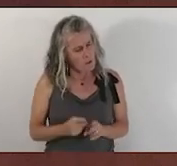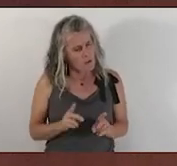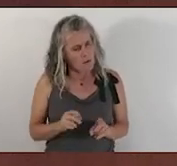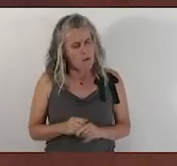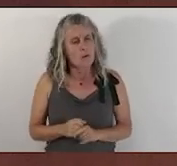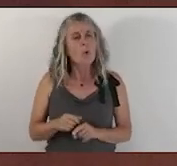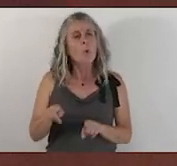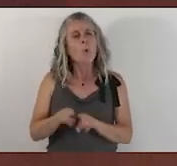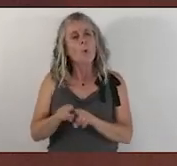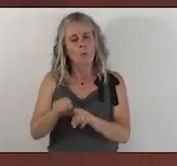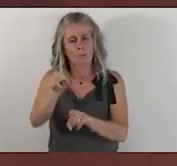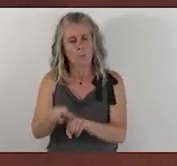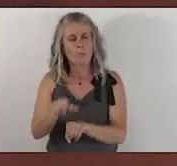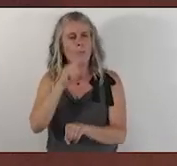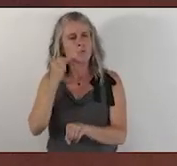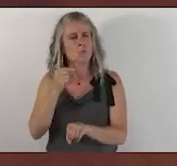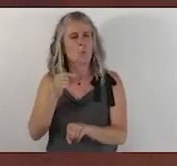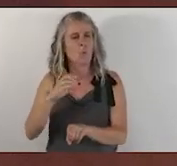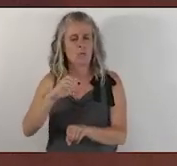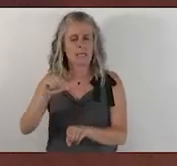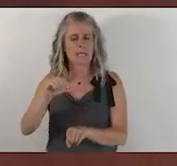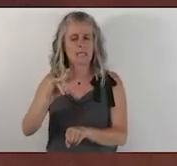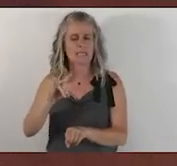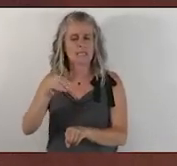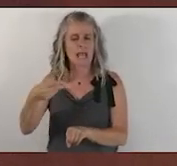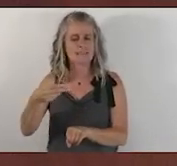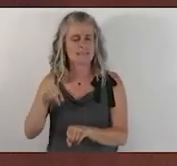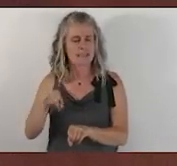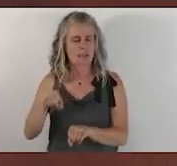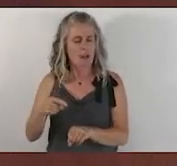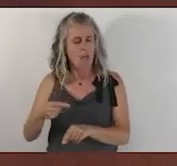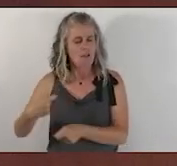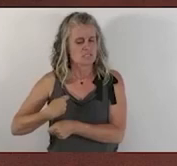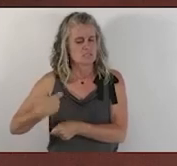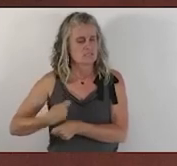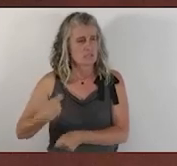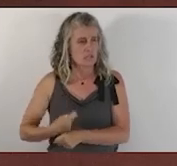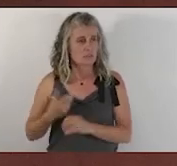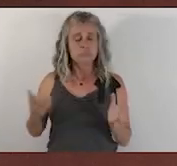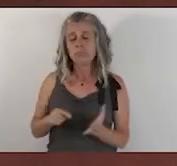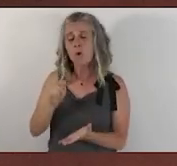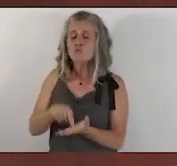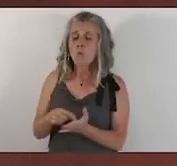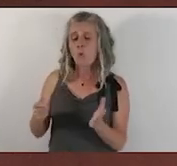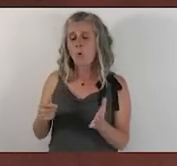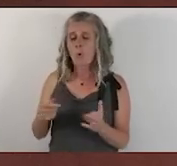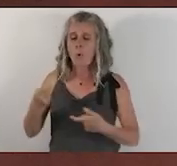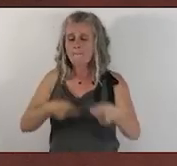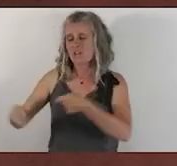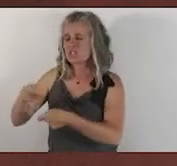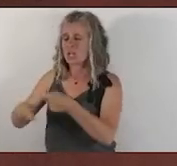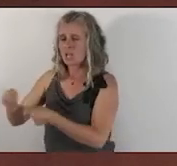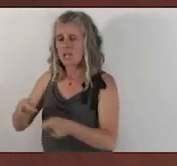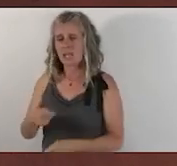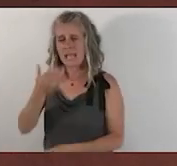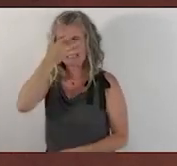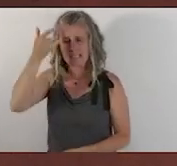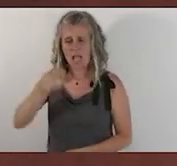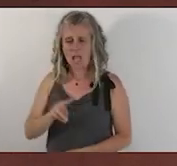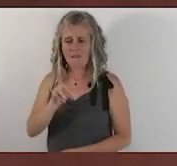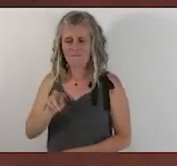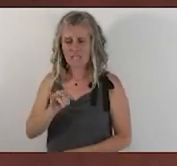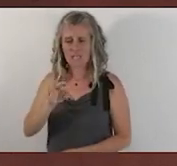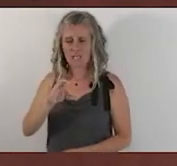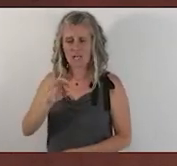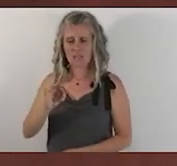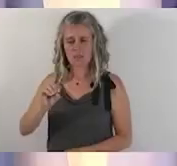monsieur Philippe Kahn. Madame en particulier Parodi. Lors de ma venue au marché de Saint-Victor, madame qu'il a Parodi, tenté de me perturber le 28 mai en